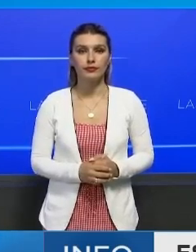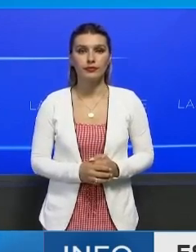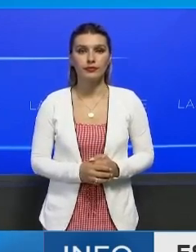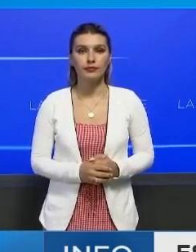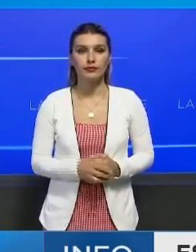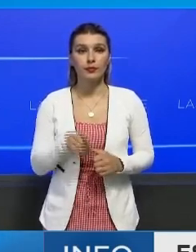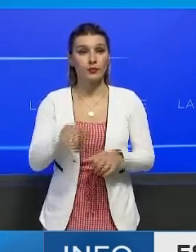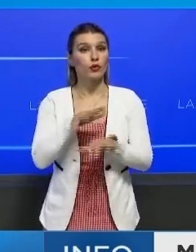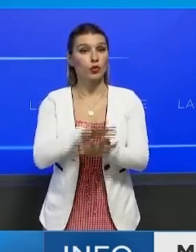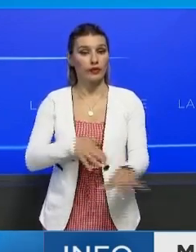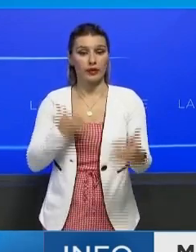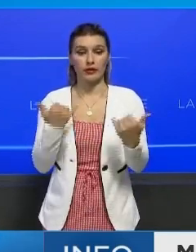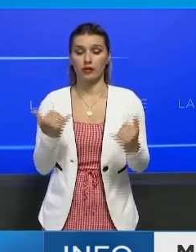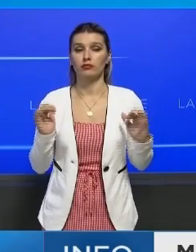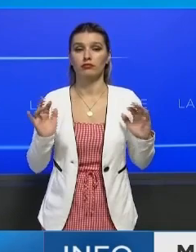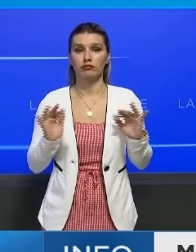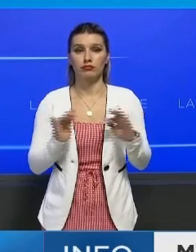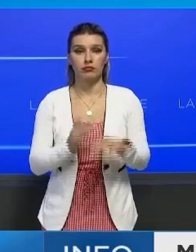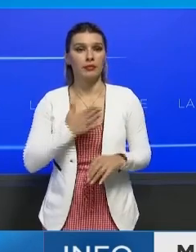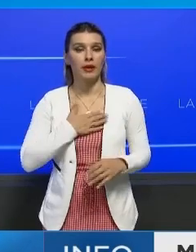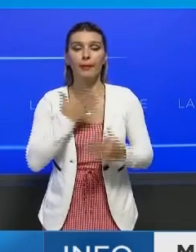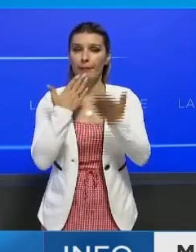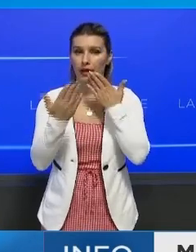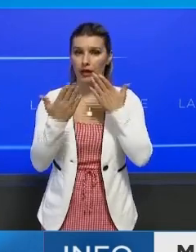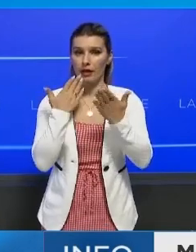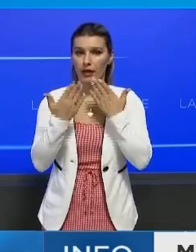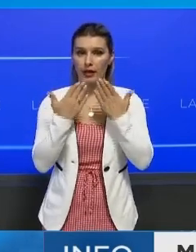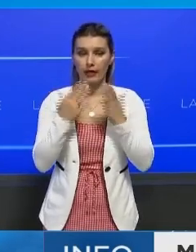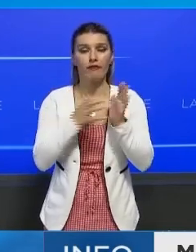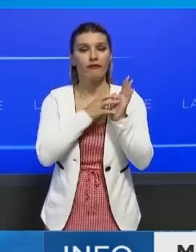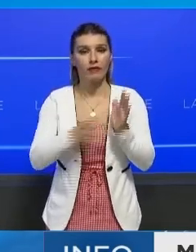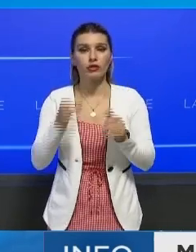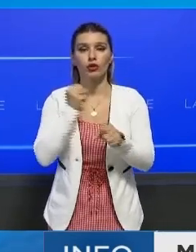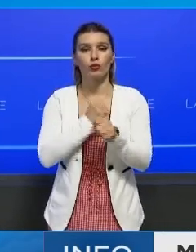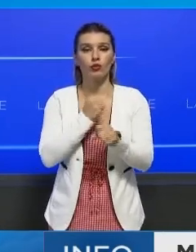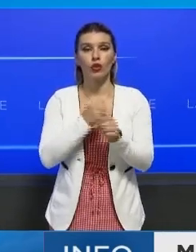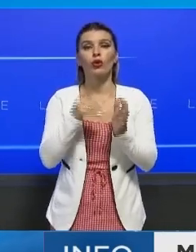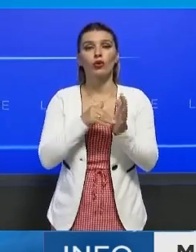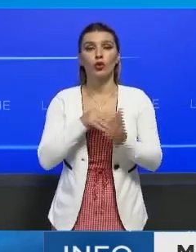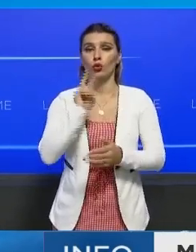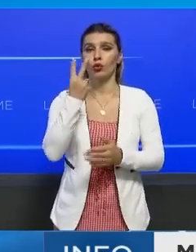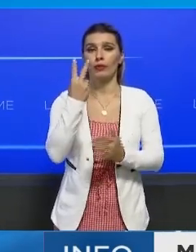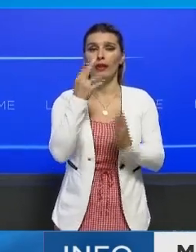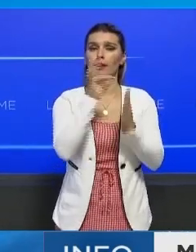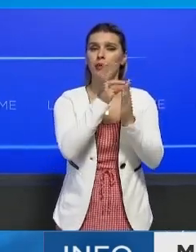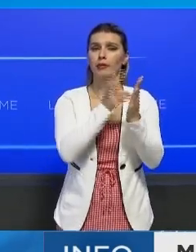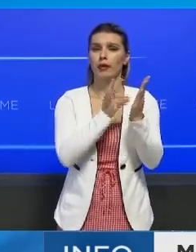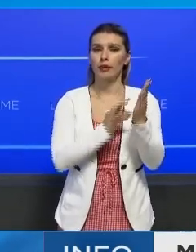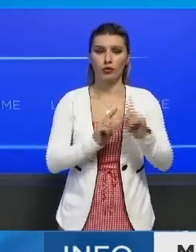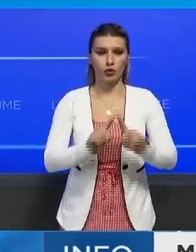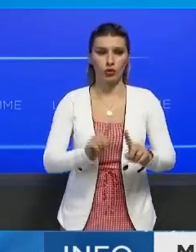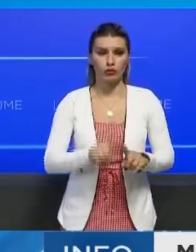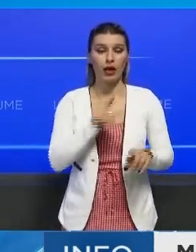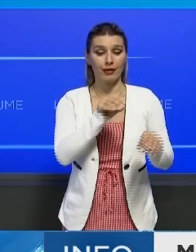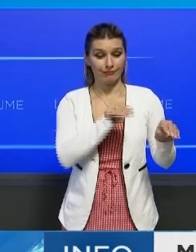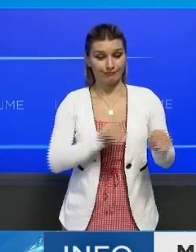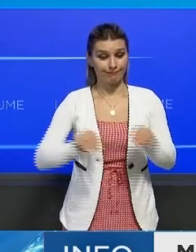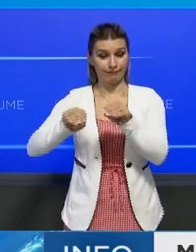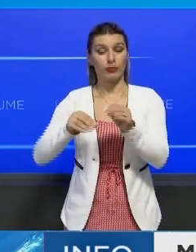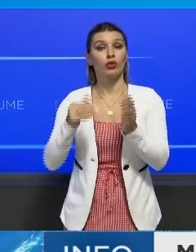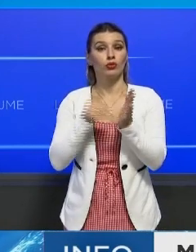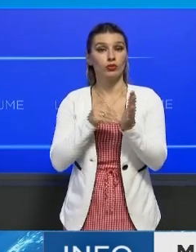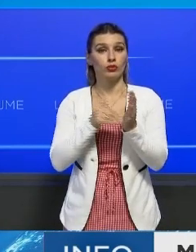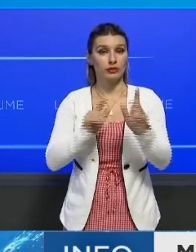E kuvendi është mbledhur sot sërish në seancë plenare për të vazhduar me 12 pikat e mbetura. Është shtyrë për seancën e